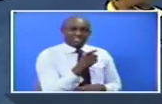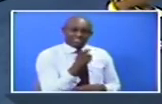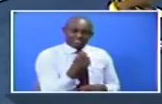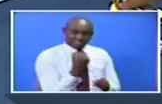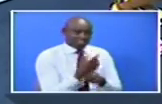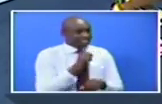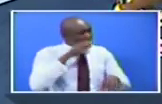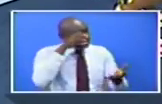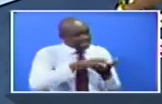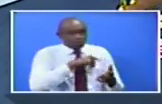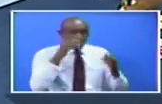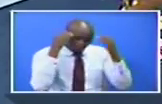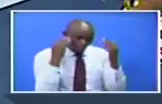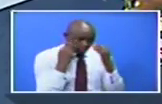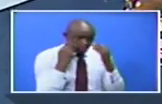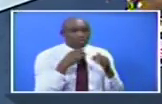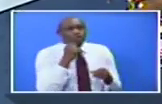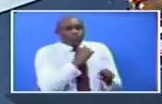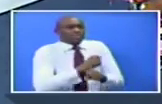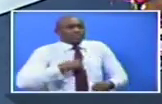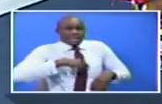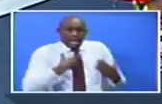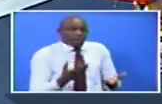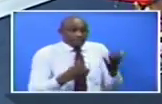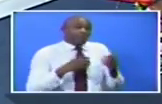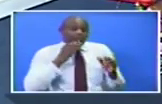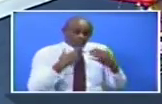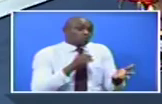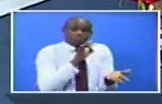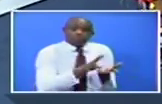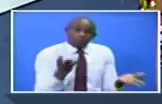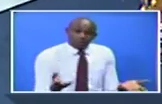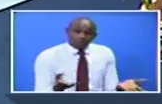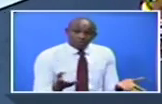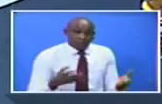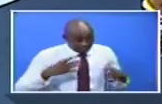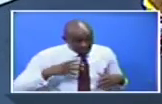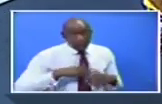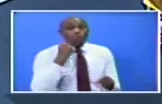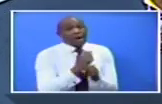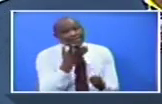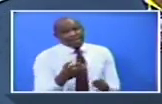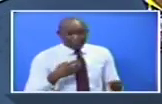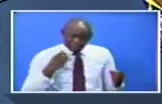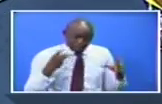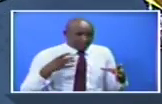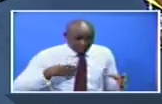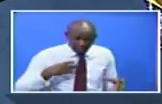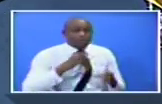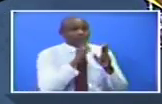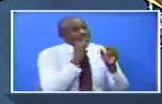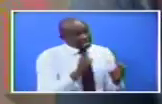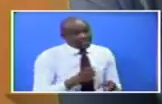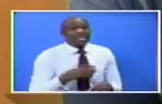hiyo kesi inapofika kotini, mimi mtanilinda vipi dhidi ya kupoteza ajira? Kwa sababu sasa watu wanang'ang'ana na ndiposa wengi wao hawapigi ripoti kwa